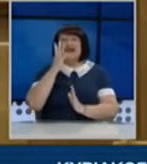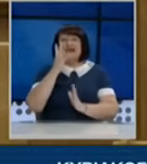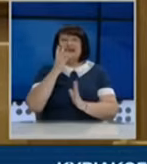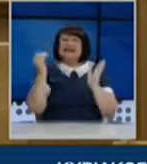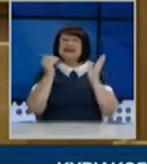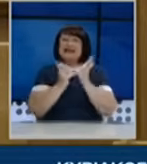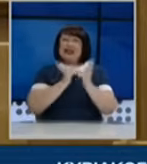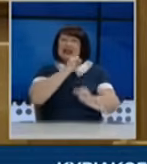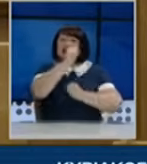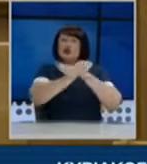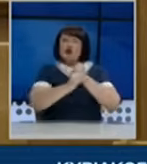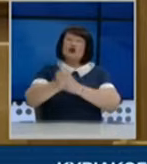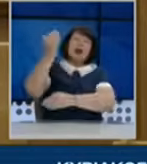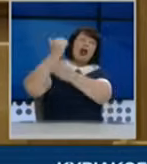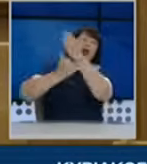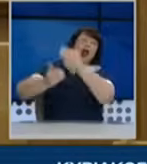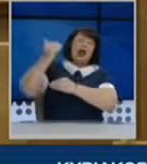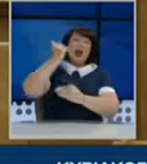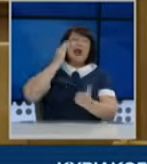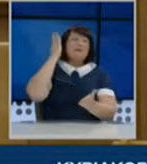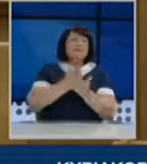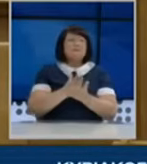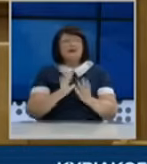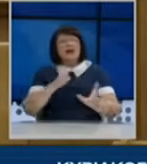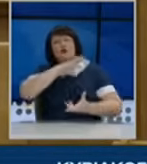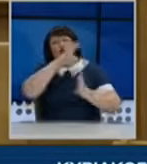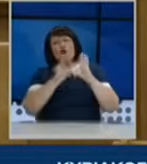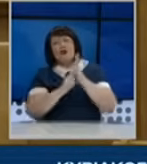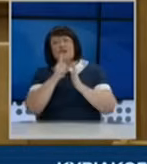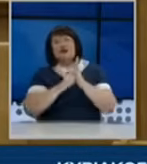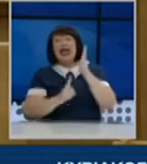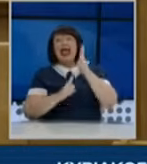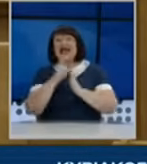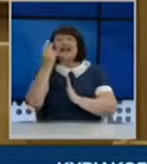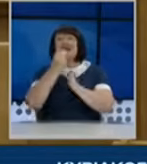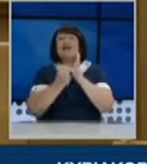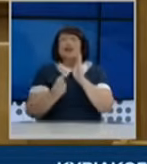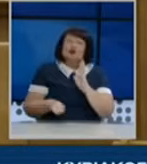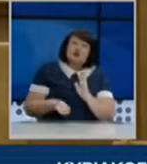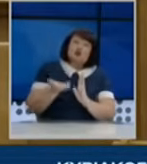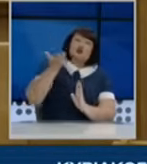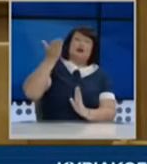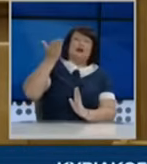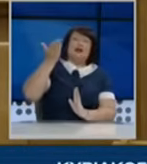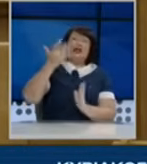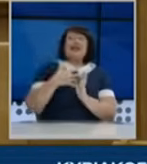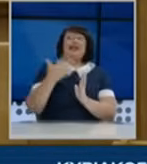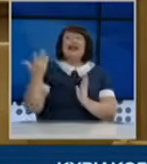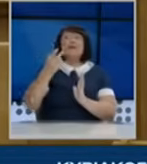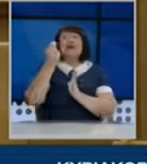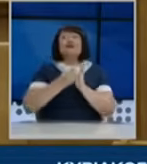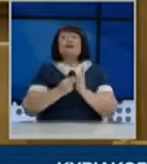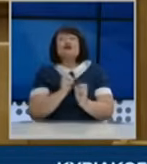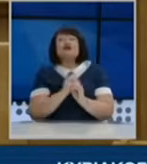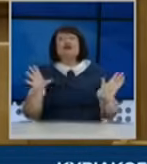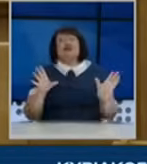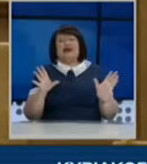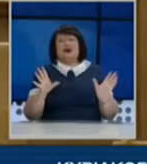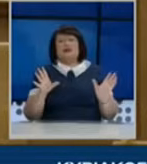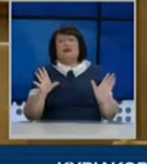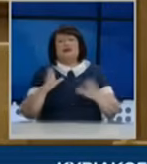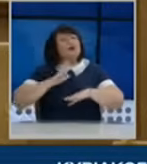χρόνια ακριβώς, η μέση θερμοκρασία στον πλανήτη ανέβηκε 11 βαθμούς Κελσίου σε 15 βαθμούς ανέτεια. Ξαφνικά.